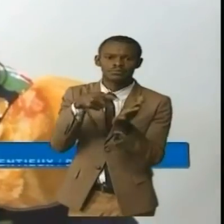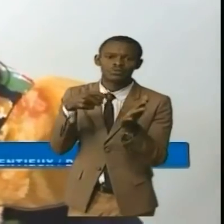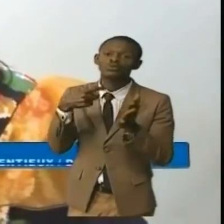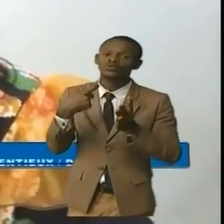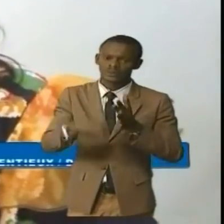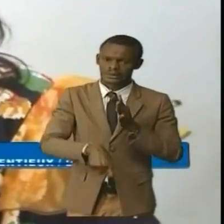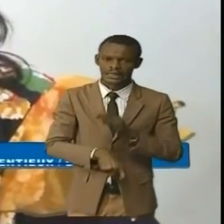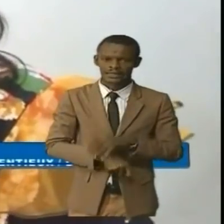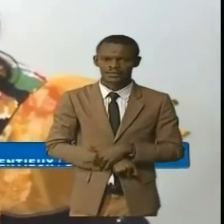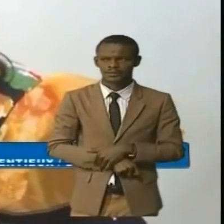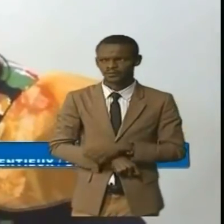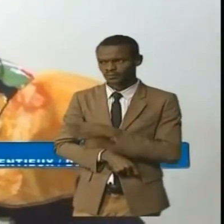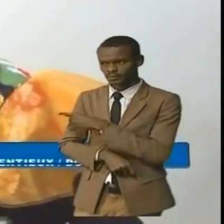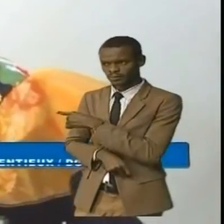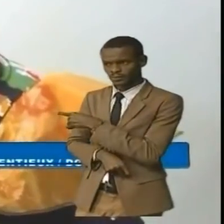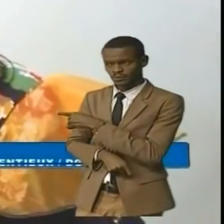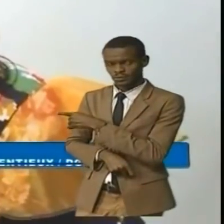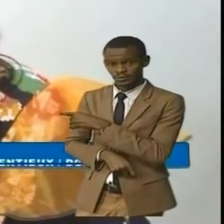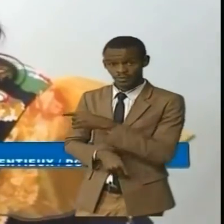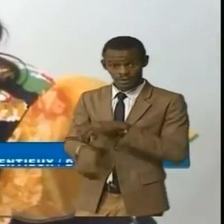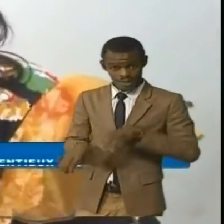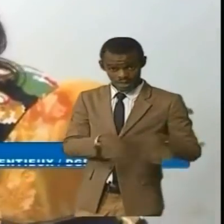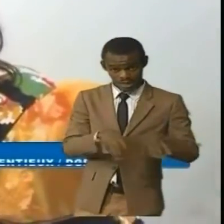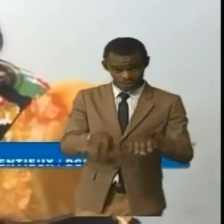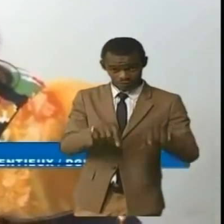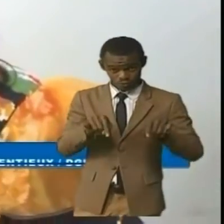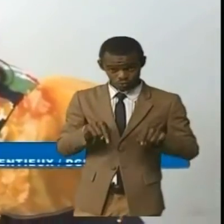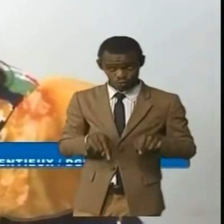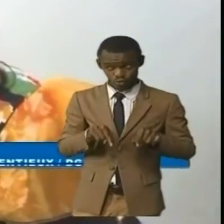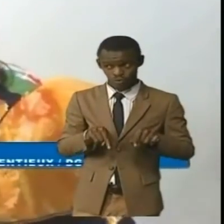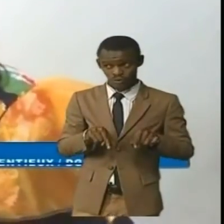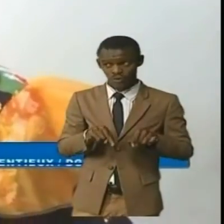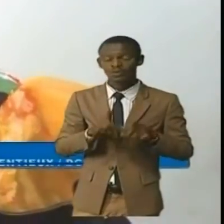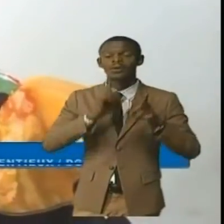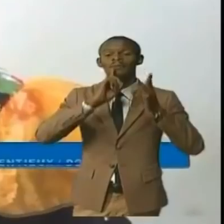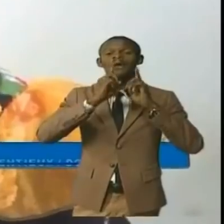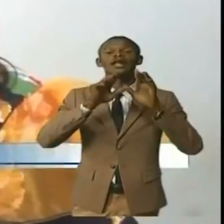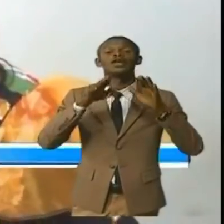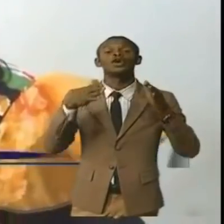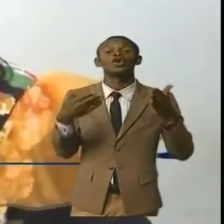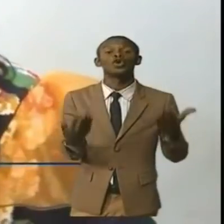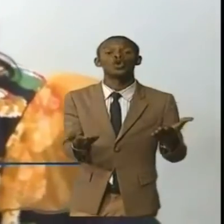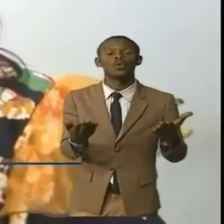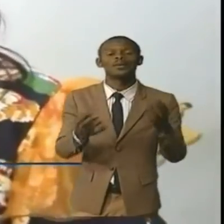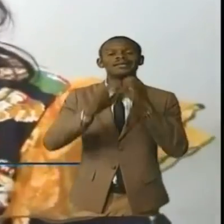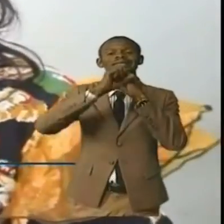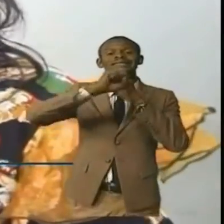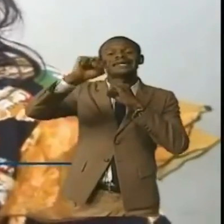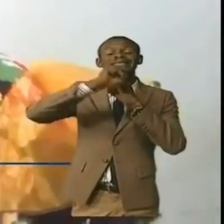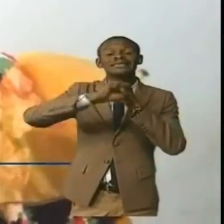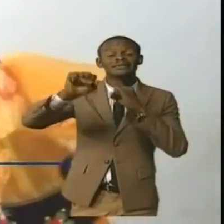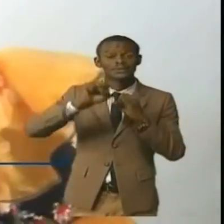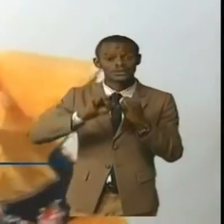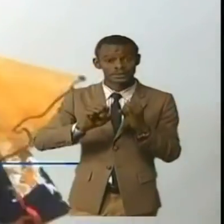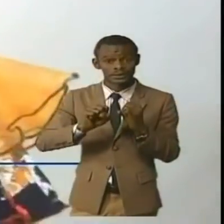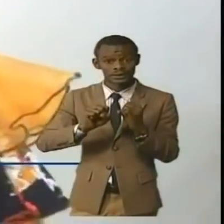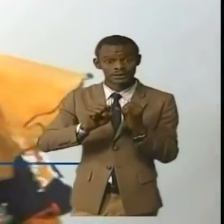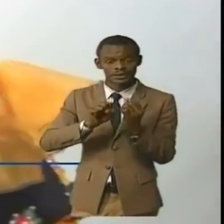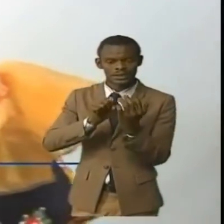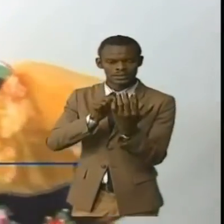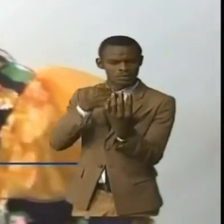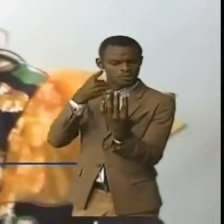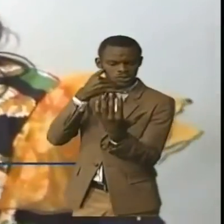de la vulgarisation en rapport avec les réformes qui sont intervenues, à savoir la digitalisation du paiement et